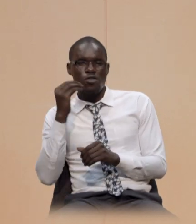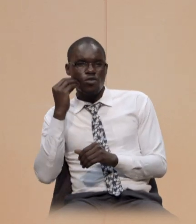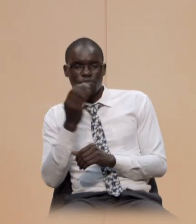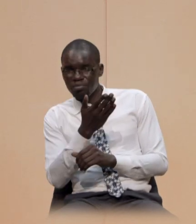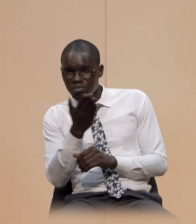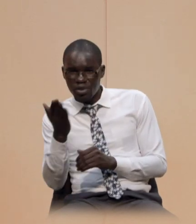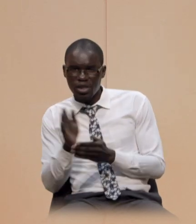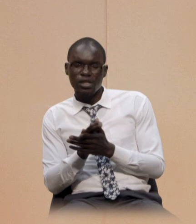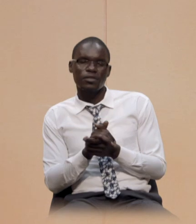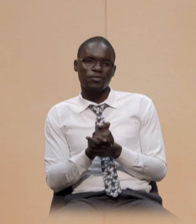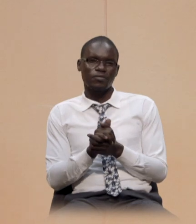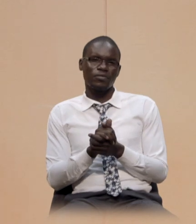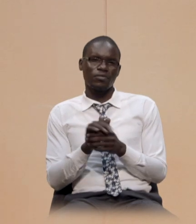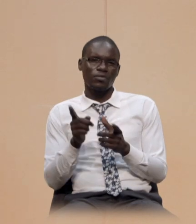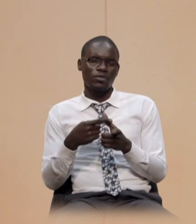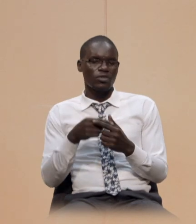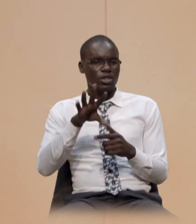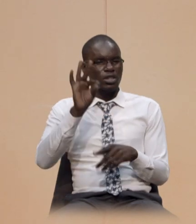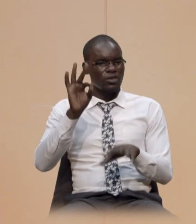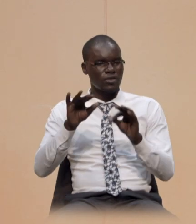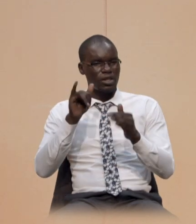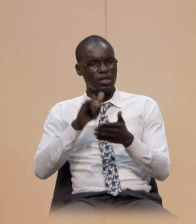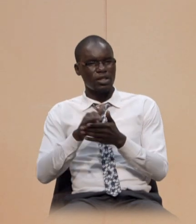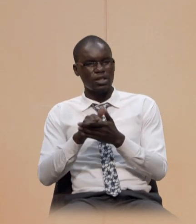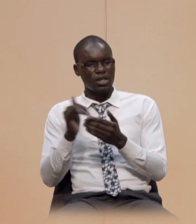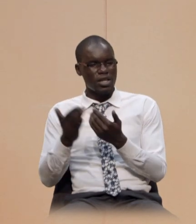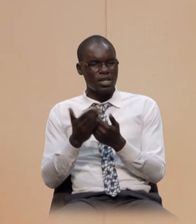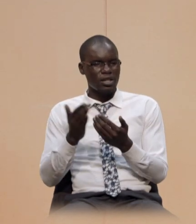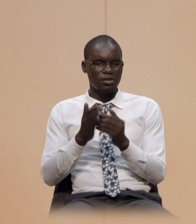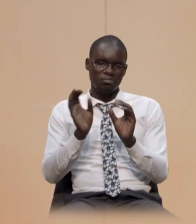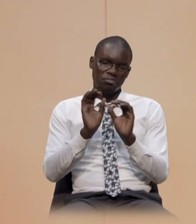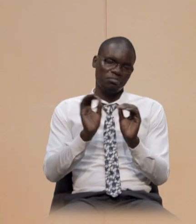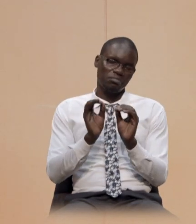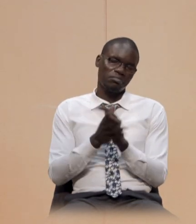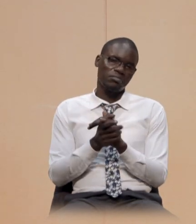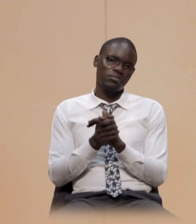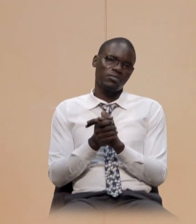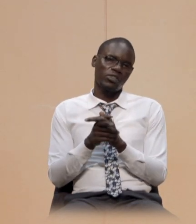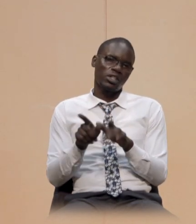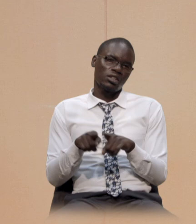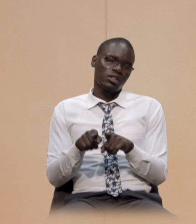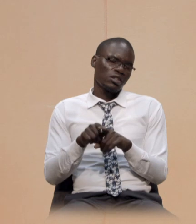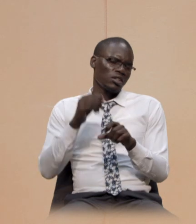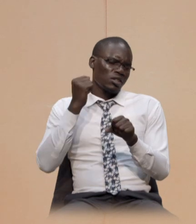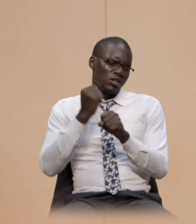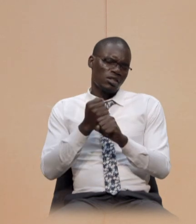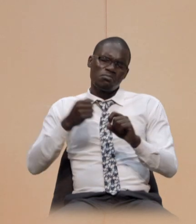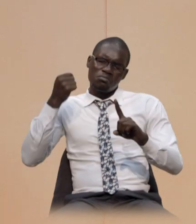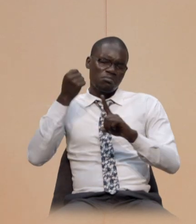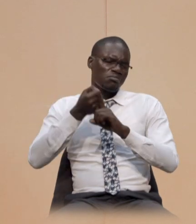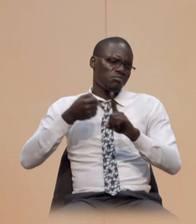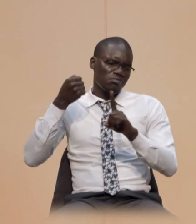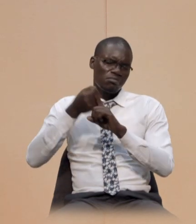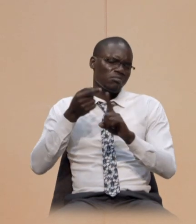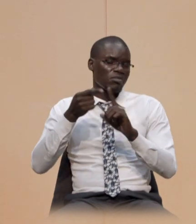kila mahali mjini, utakuta ya kwamba hawajali hiyo watu. Na hawafanyi bidii hata